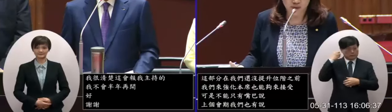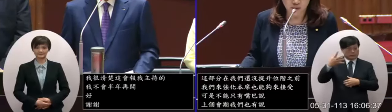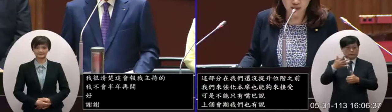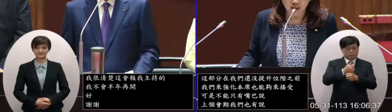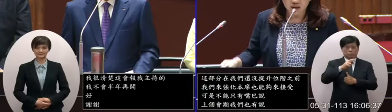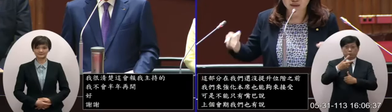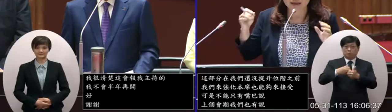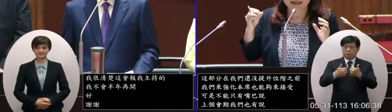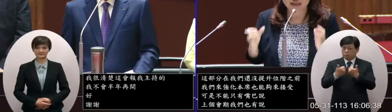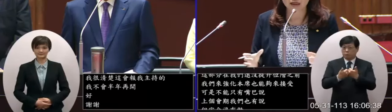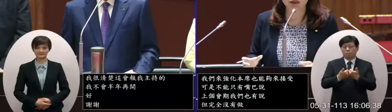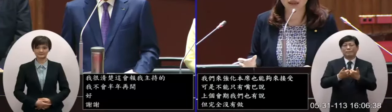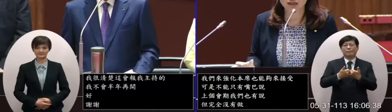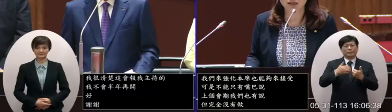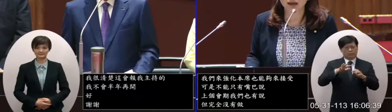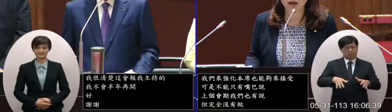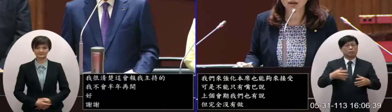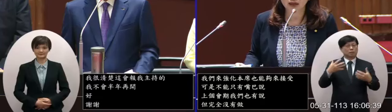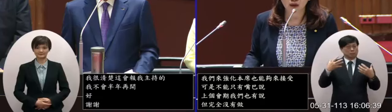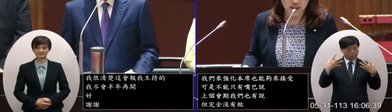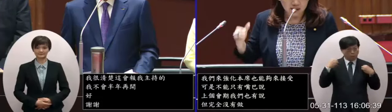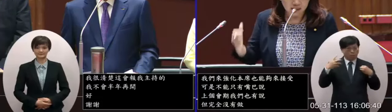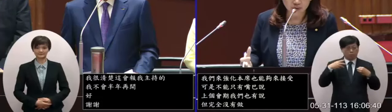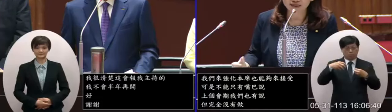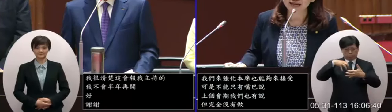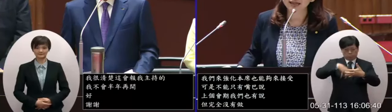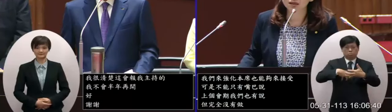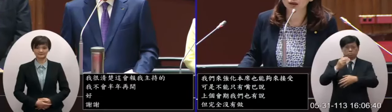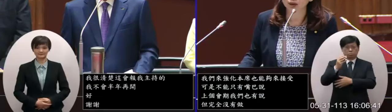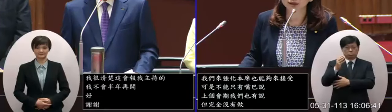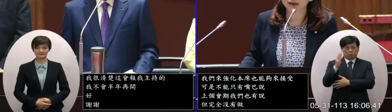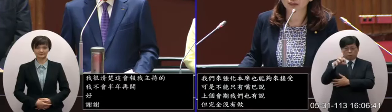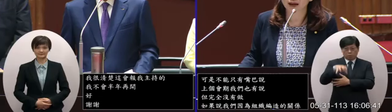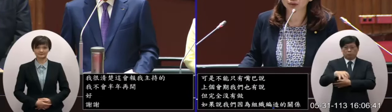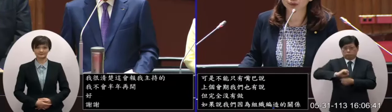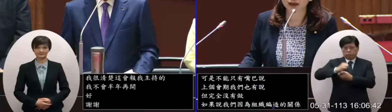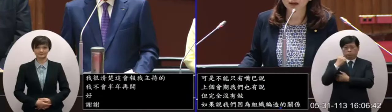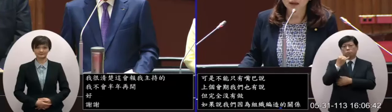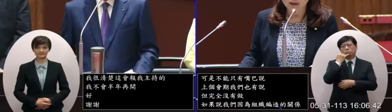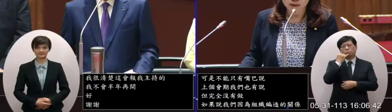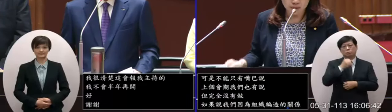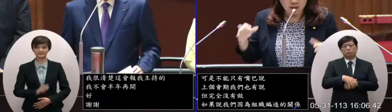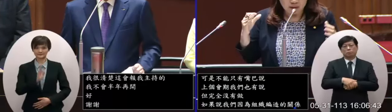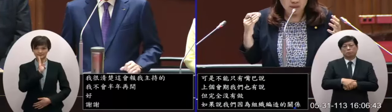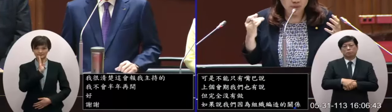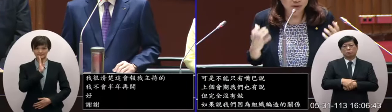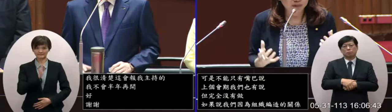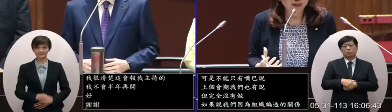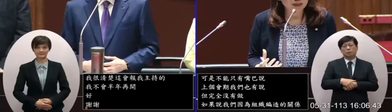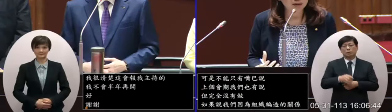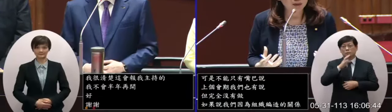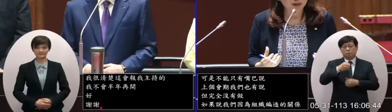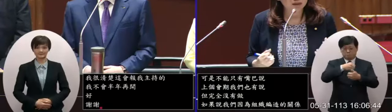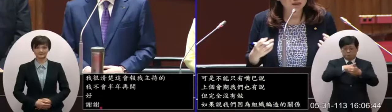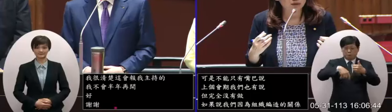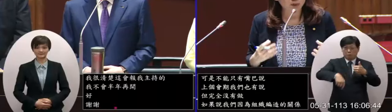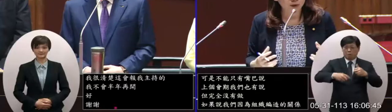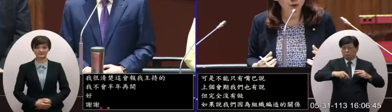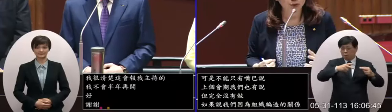一个委员会，可是你在既有的这些单位你要去加强这个功能嘛，对不对？ 是的。 比方说组织编造